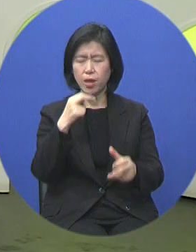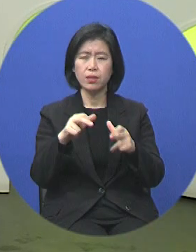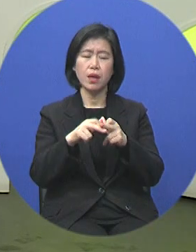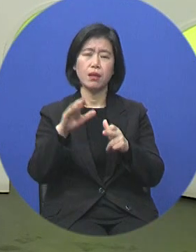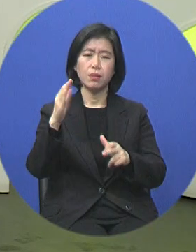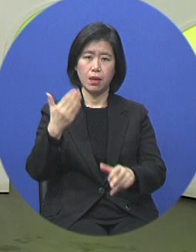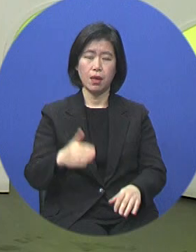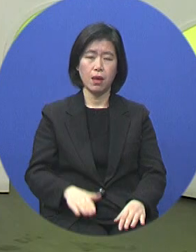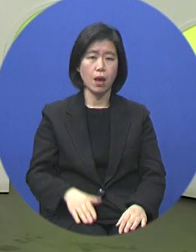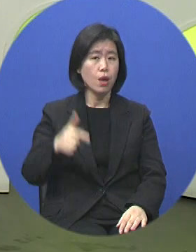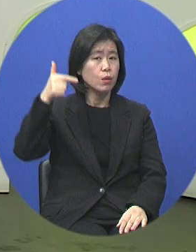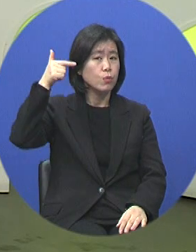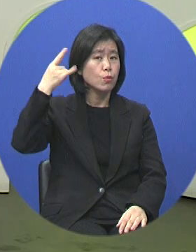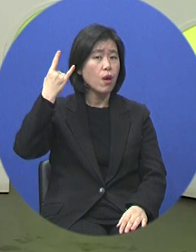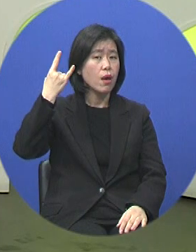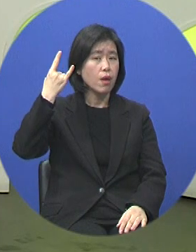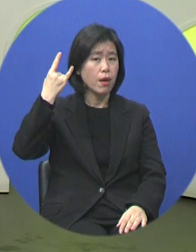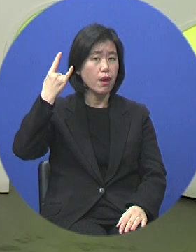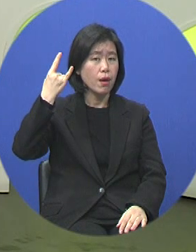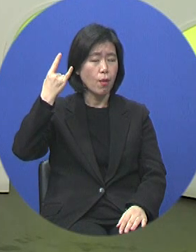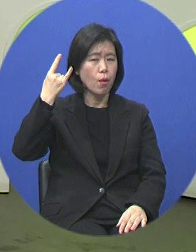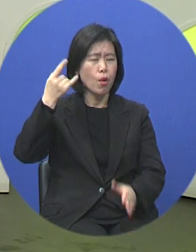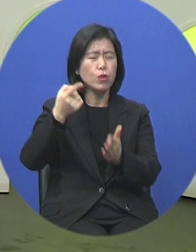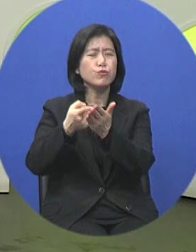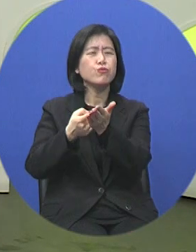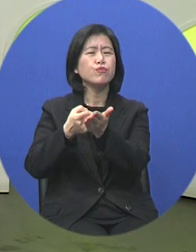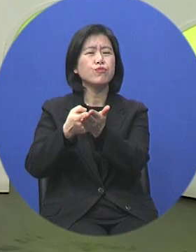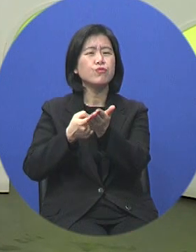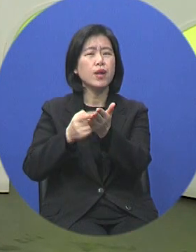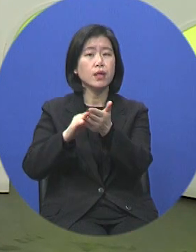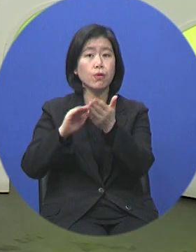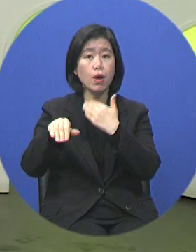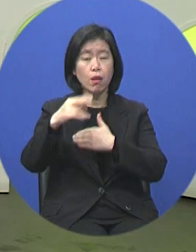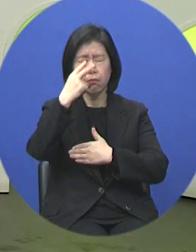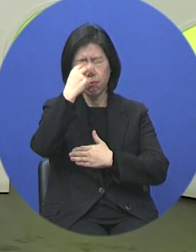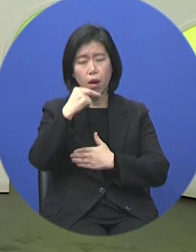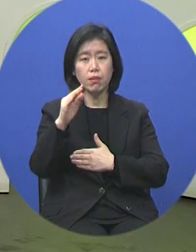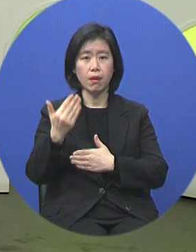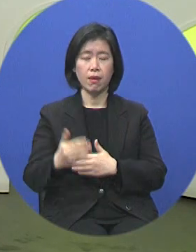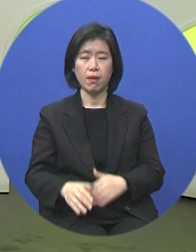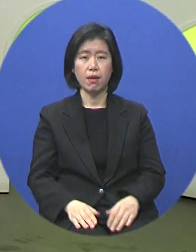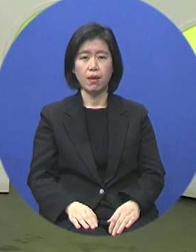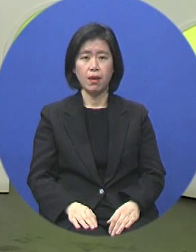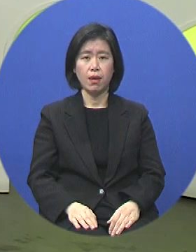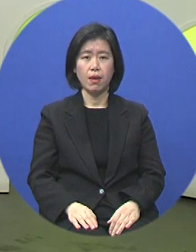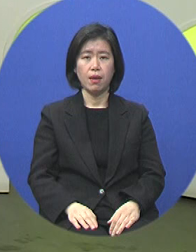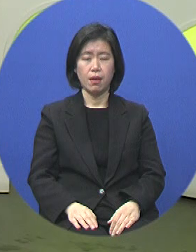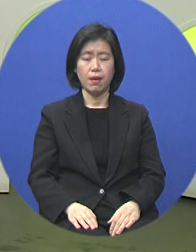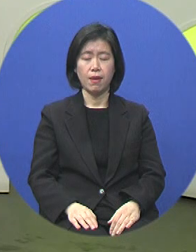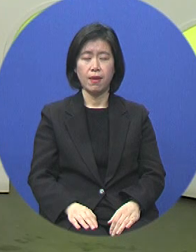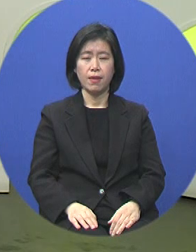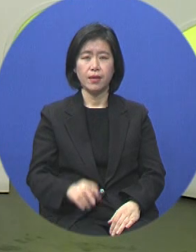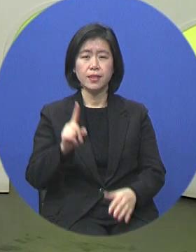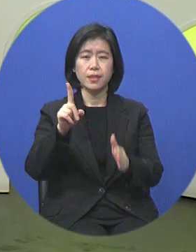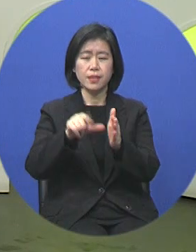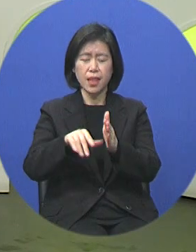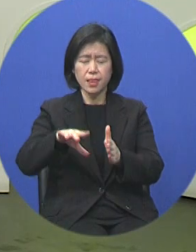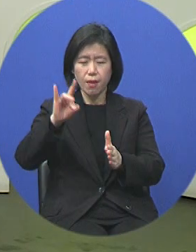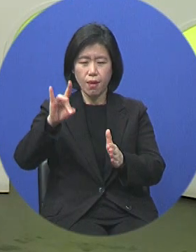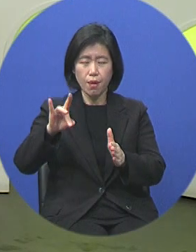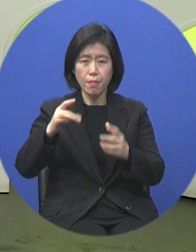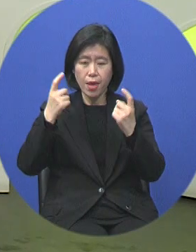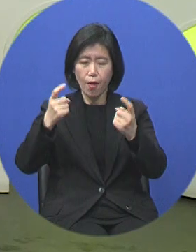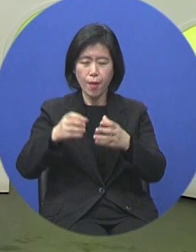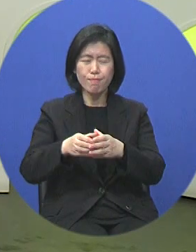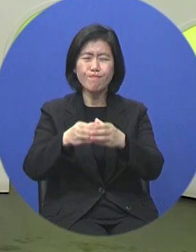39에 뇌종양 수술하고 안 보이는 거예요. 아, 진짜요. 네. 네. 조금 불편하신